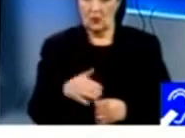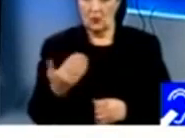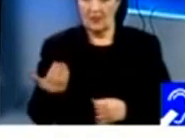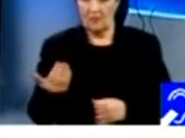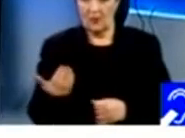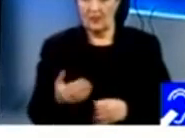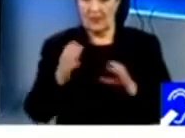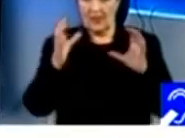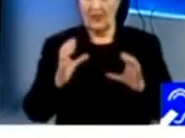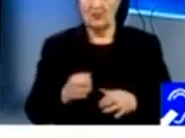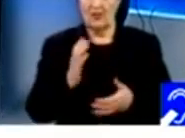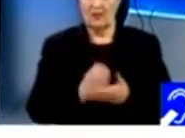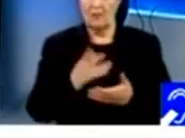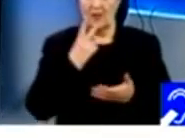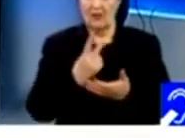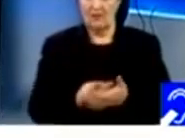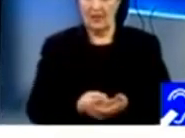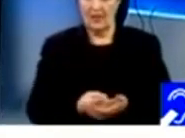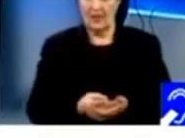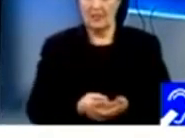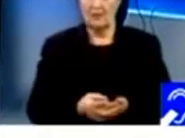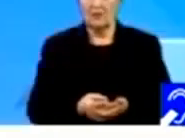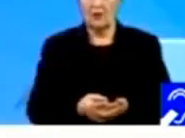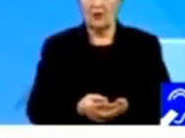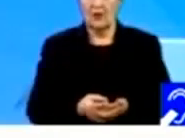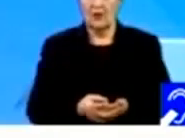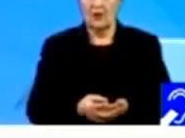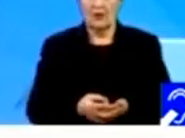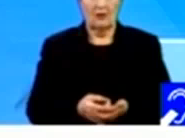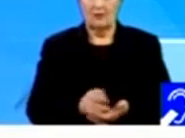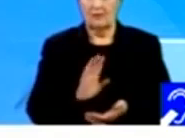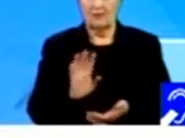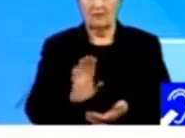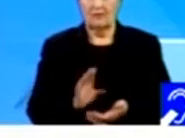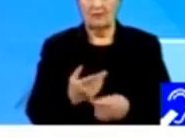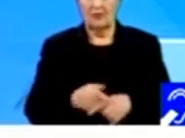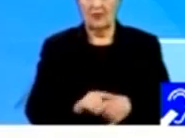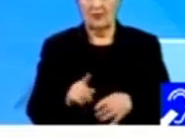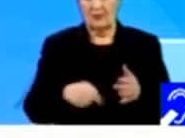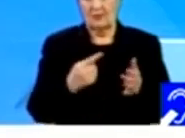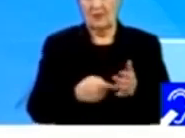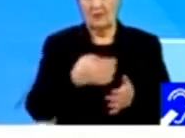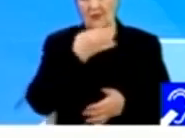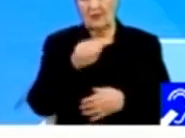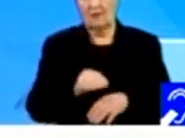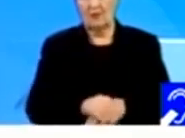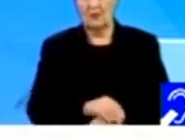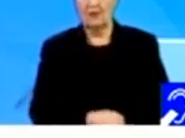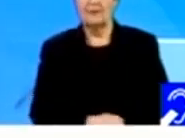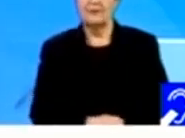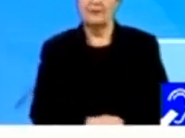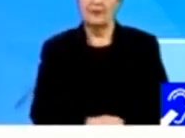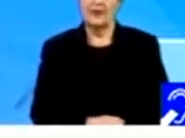avem legea care prevede egalitatea de șanse? Eu nu vreau să mă adâncesc în această temă. M-ați întrebat părerea, v-am spus care este părerea